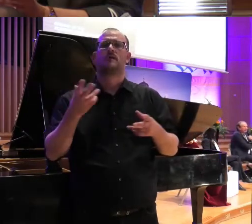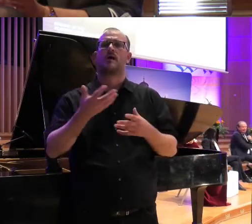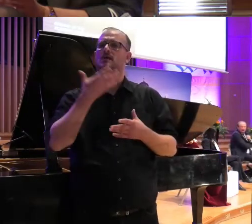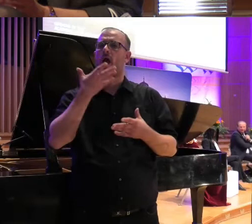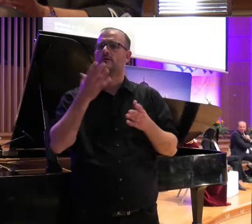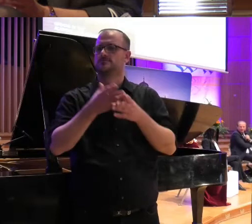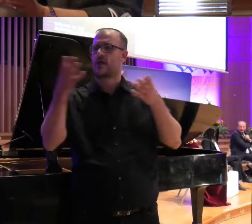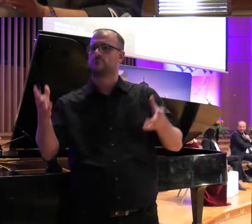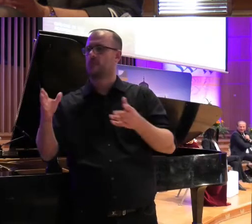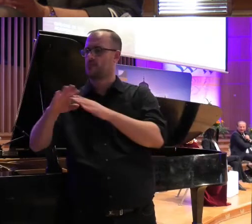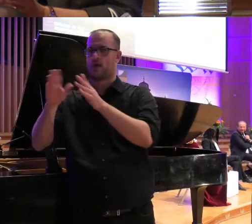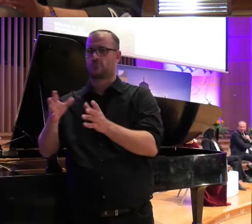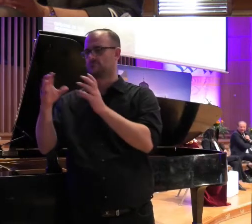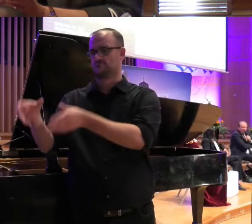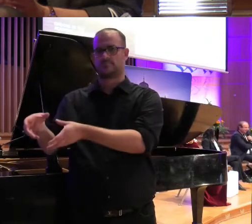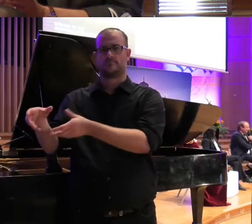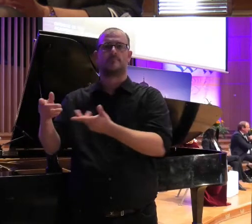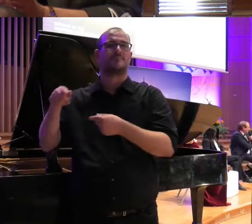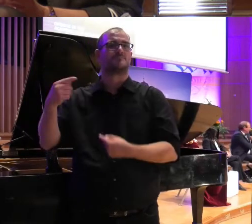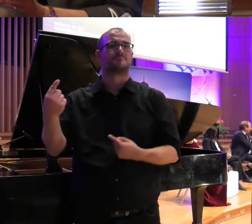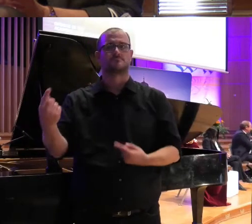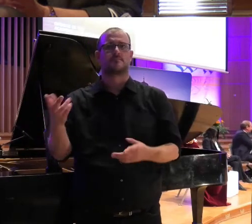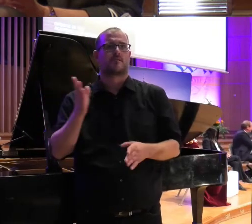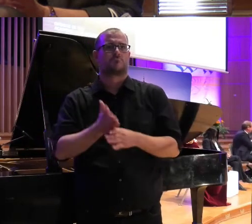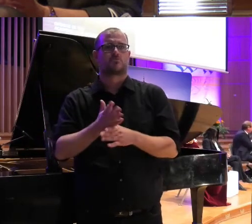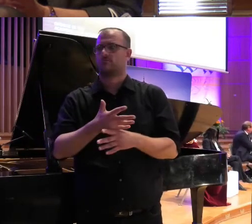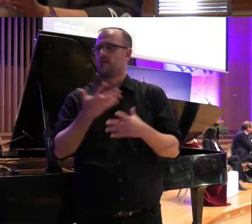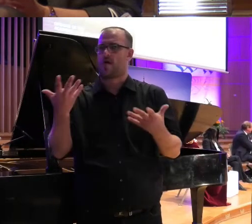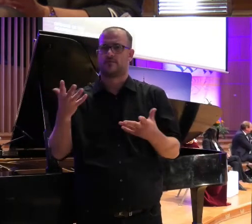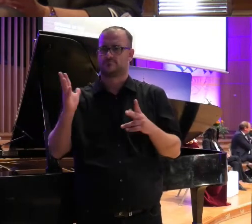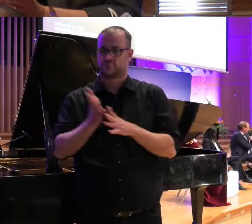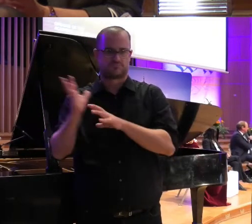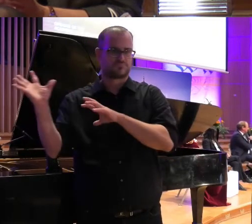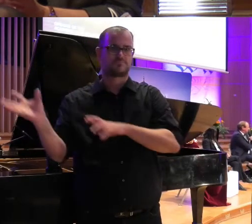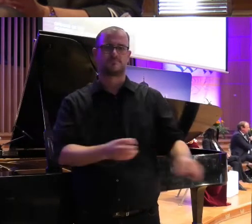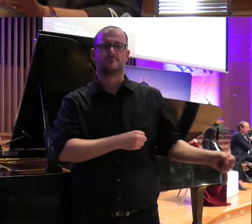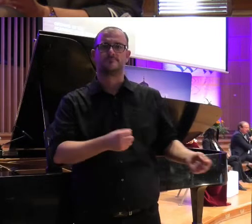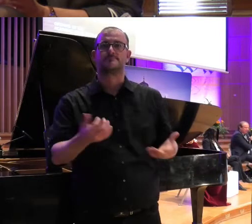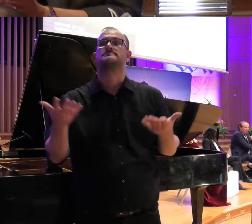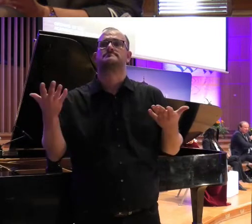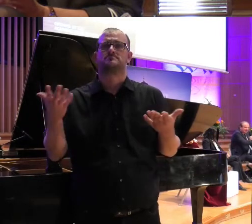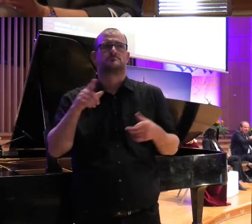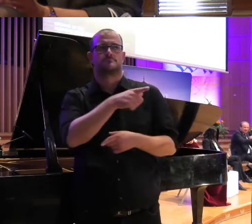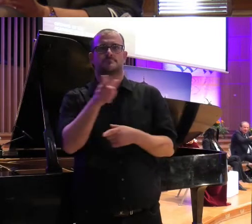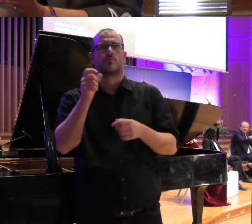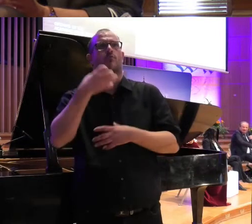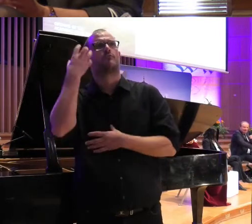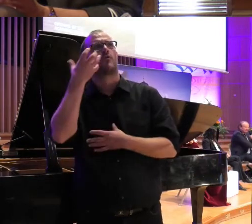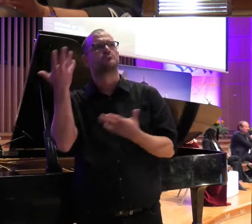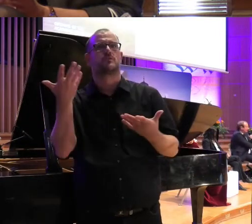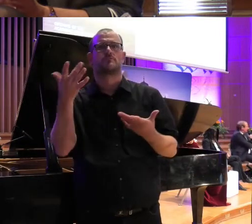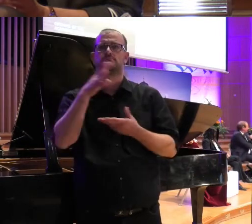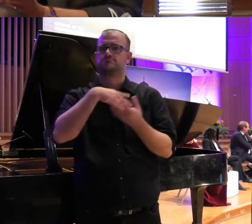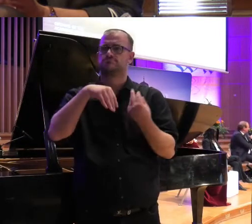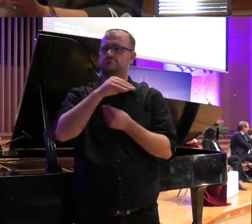die sozusagen haben ja dann auch dem Ganzen nicht standhalten können. Und man kann sich vorstellen, welche Gemische